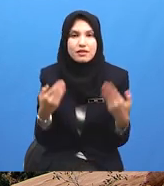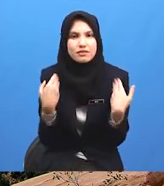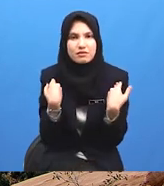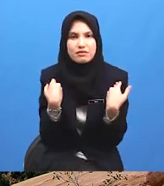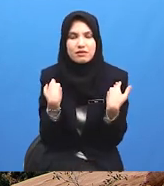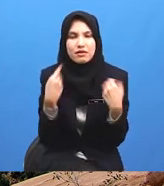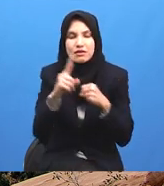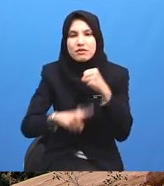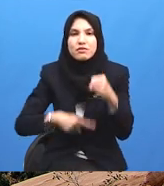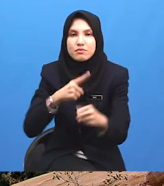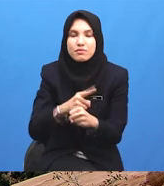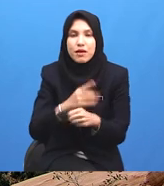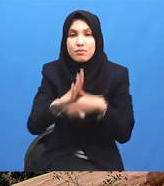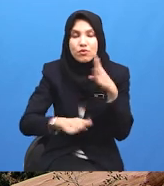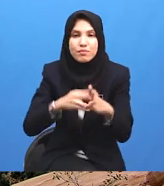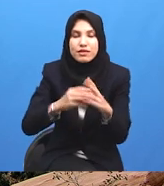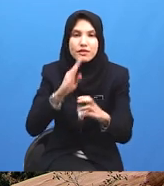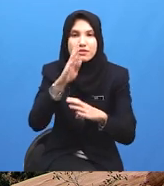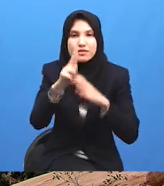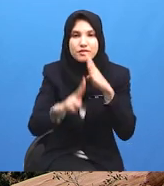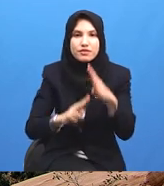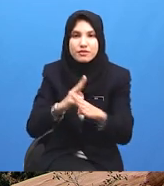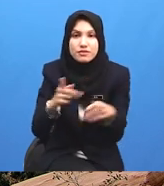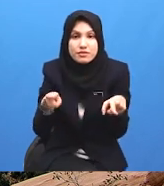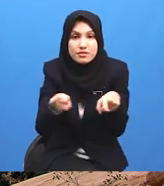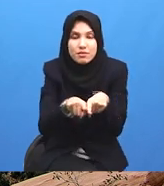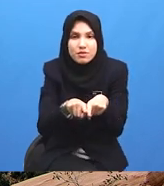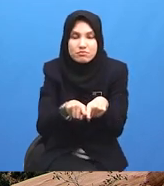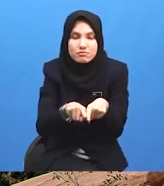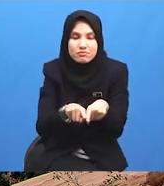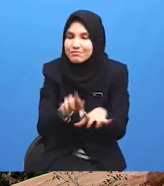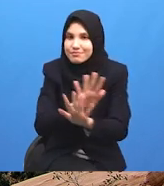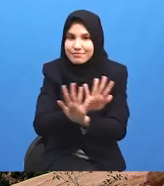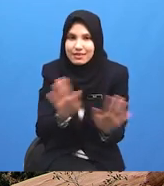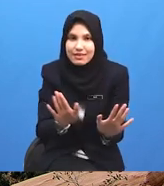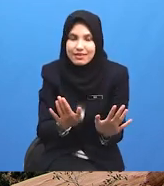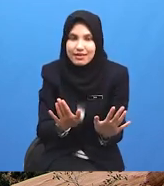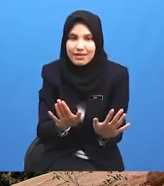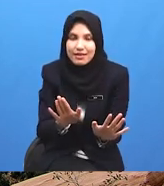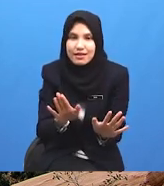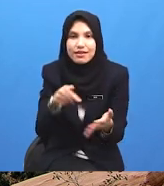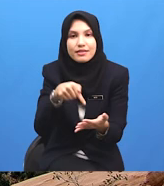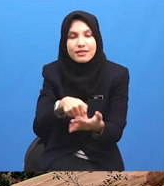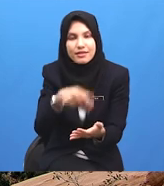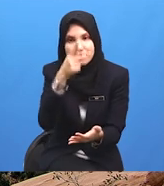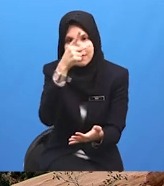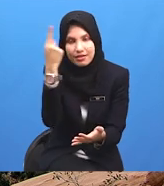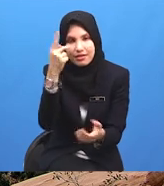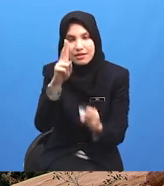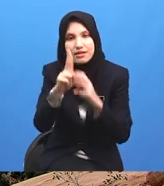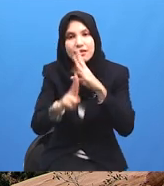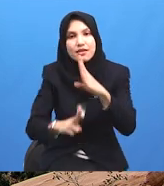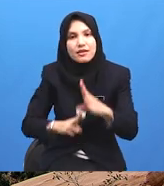orbit Uranus sama panjang? Sudah tentu tidak sama panjang. Hal ini kerana Uranus adalah